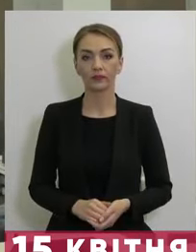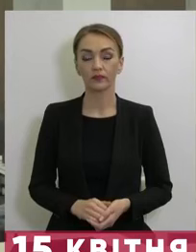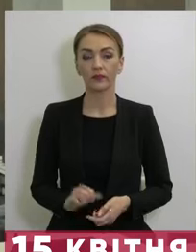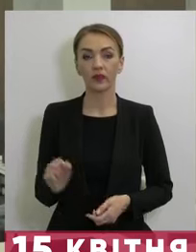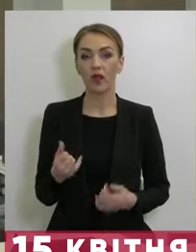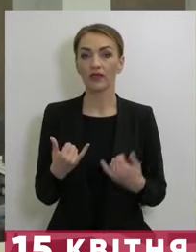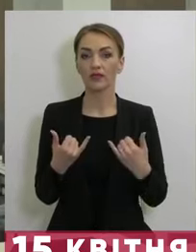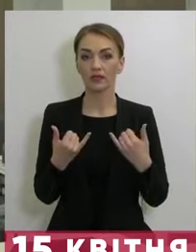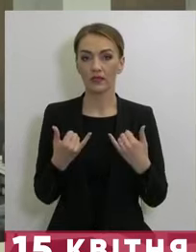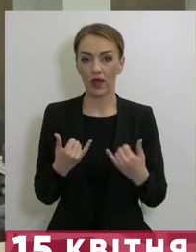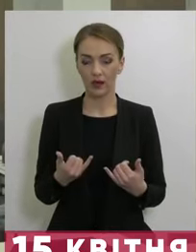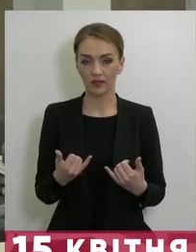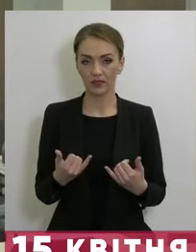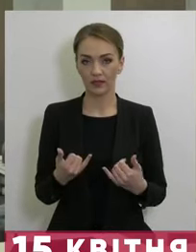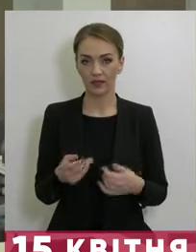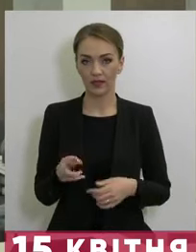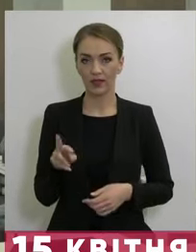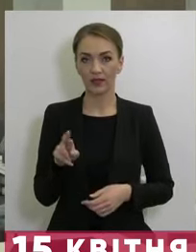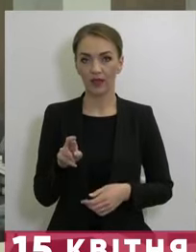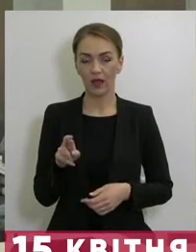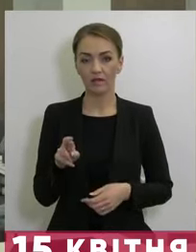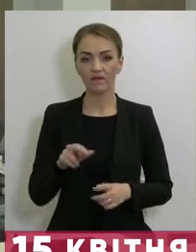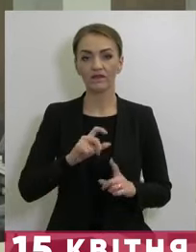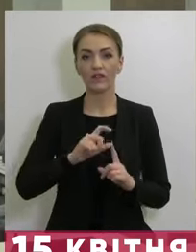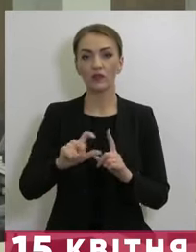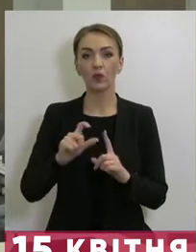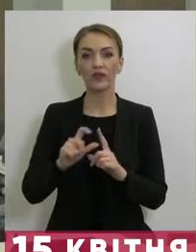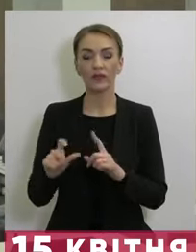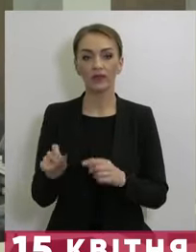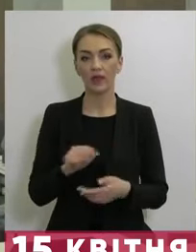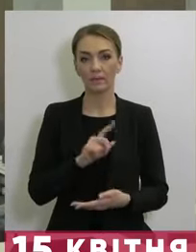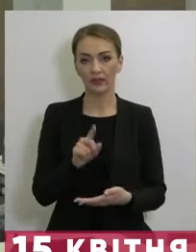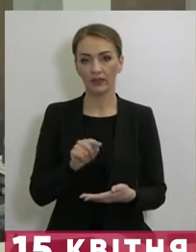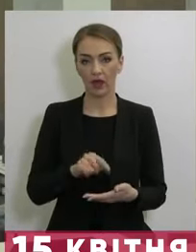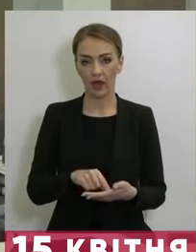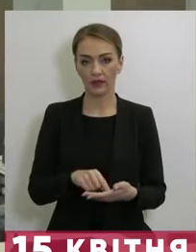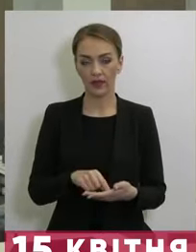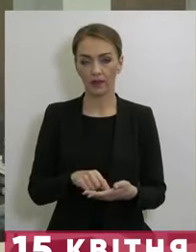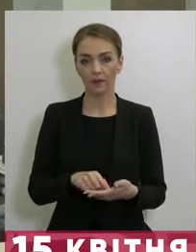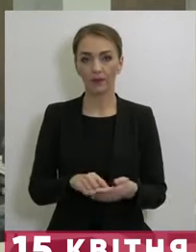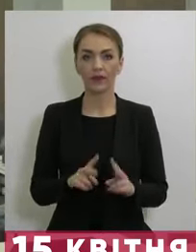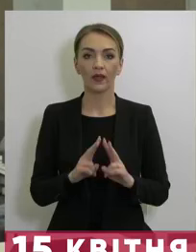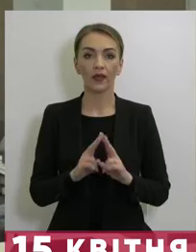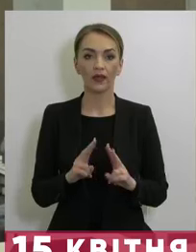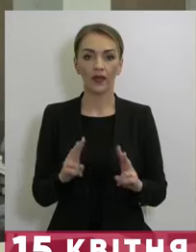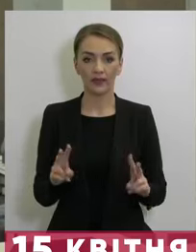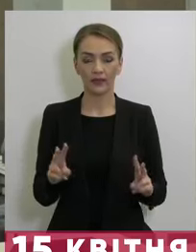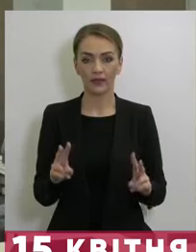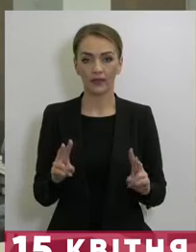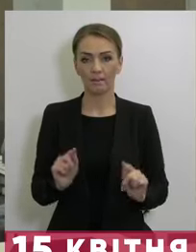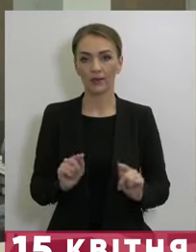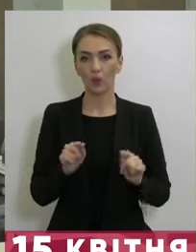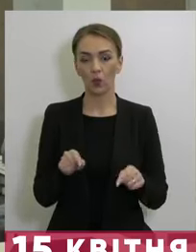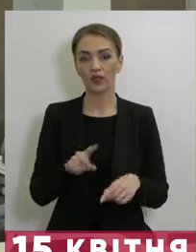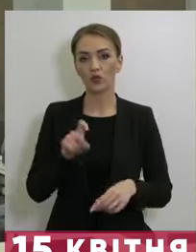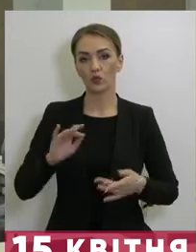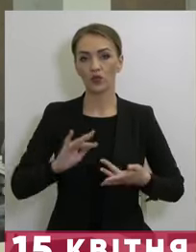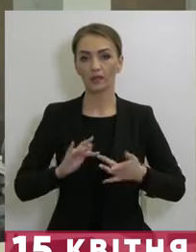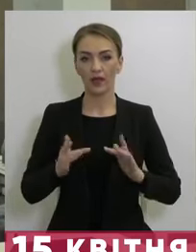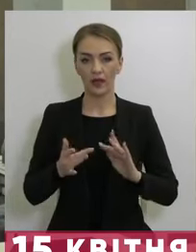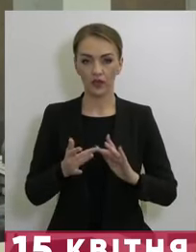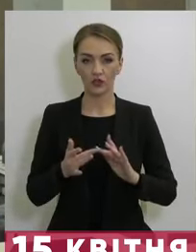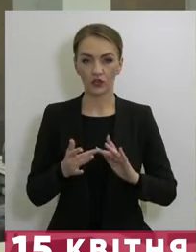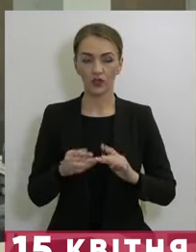А зараз я відповім на питання, які нам приходять з соцмереж